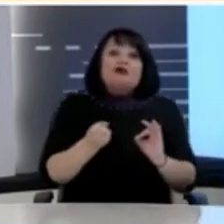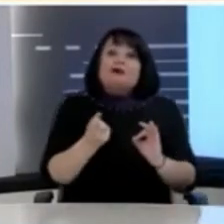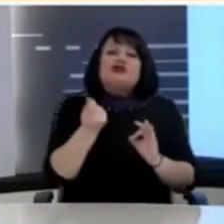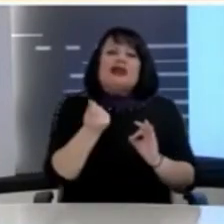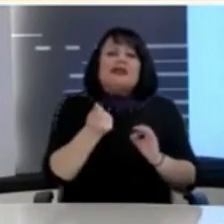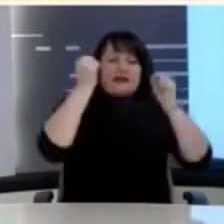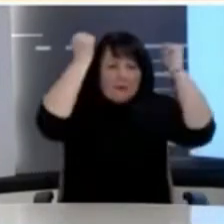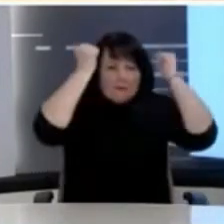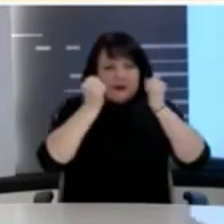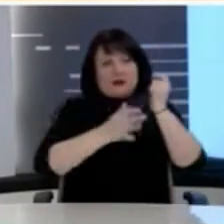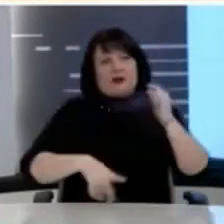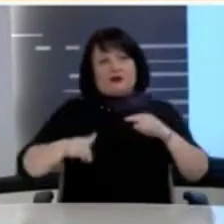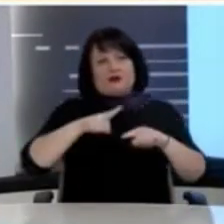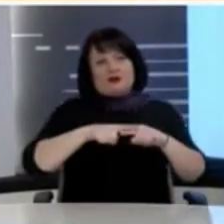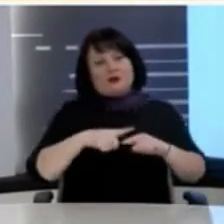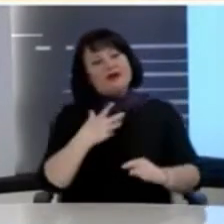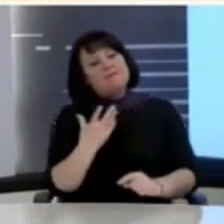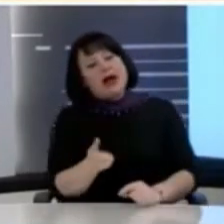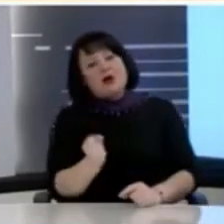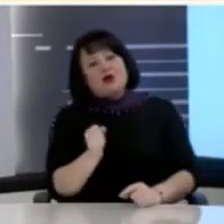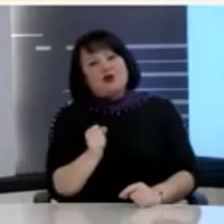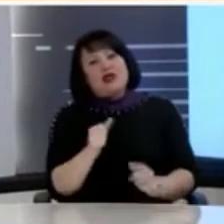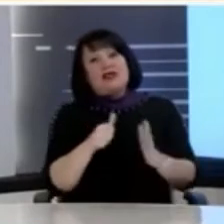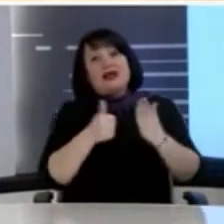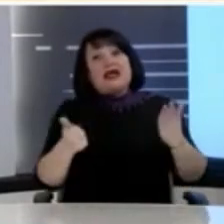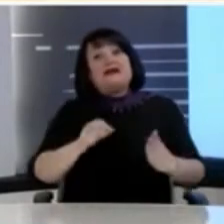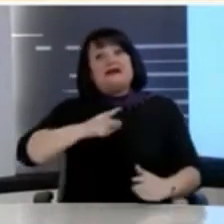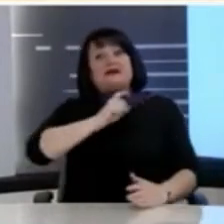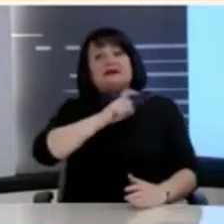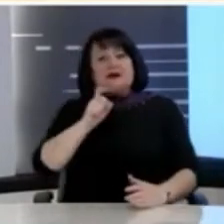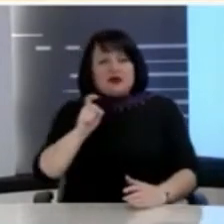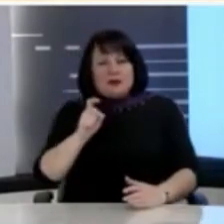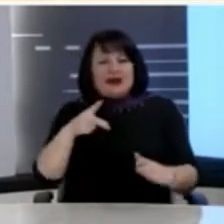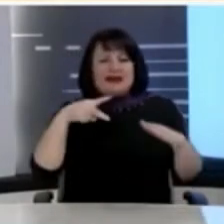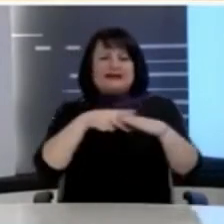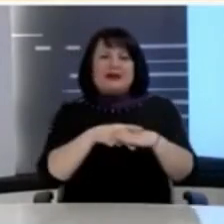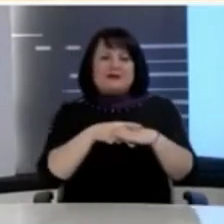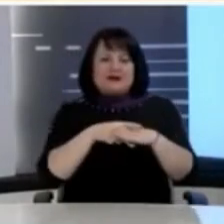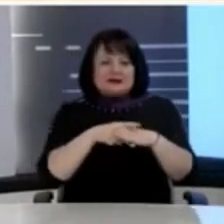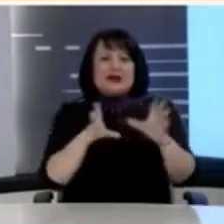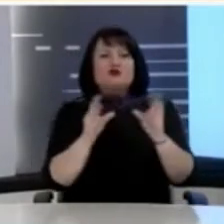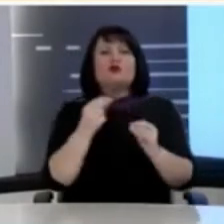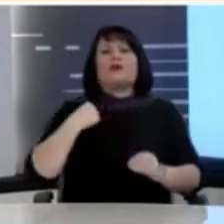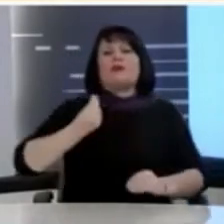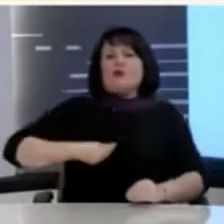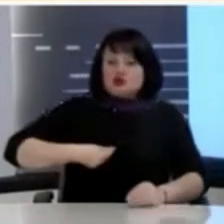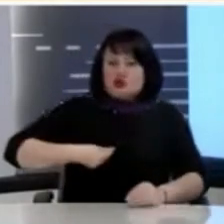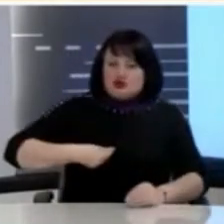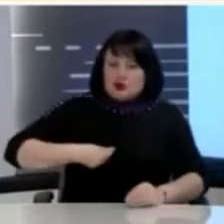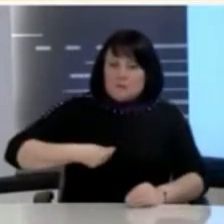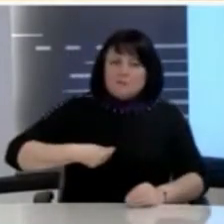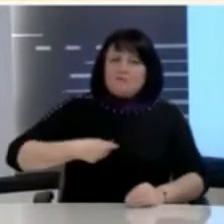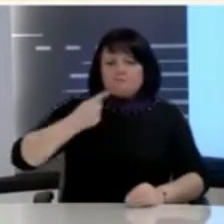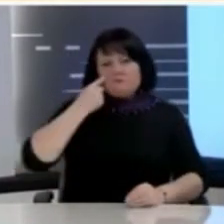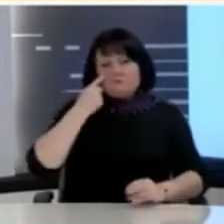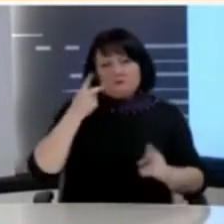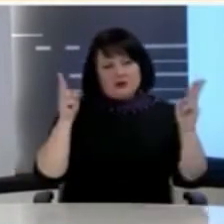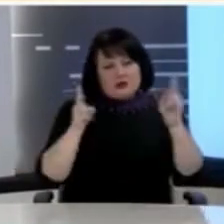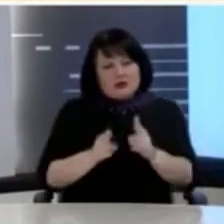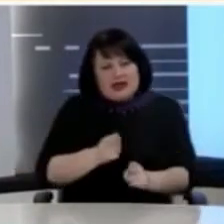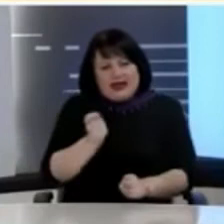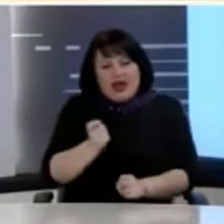χρήματα. Πάντως υπάρχουν 16 δισεκατομμύρια από το τραπεζικό χαρτοφυλάκιο του Δημοσίου που θα πήγαινε για μείωση